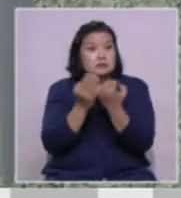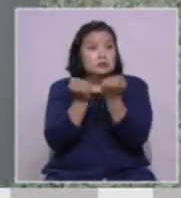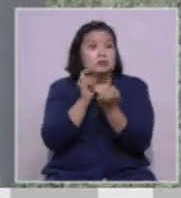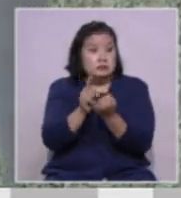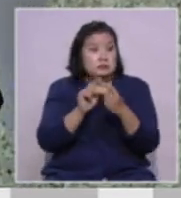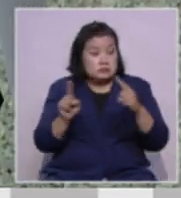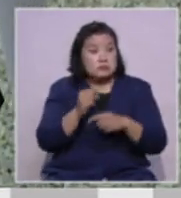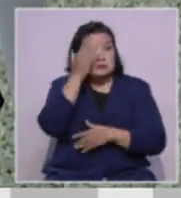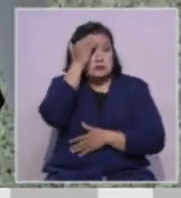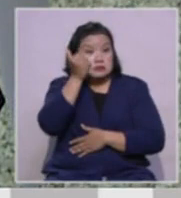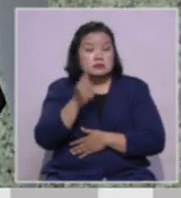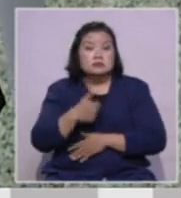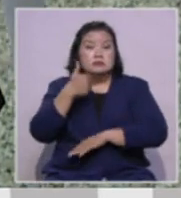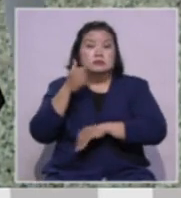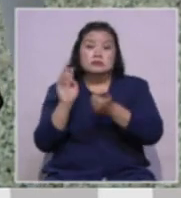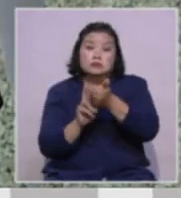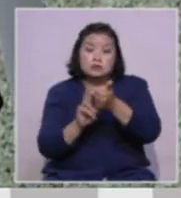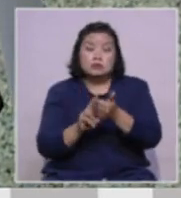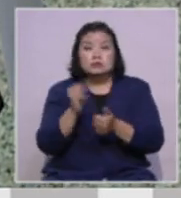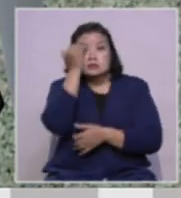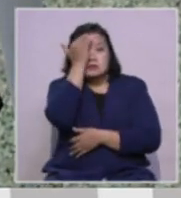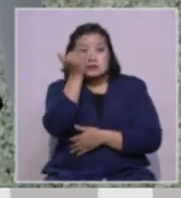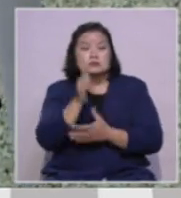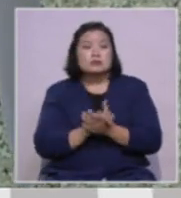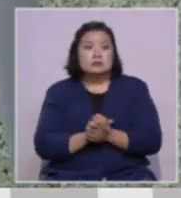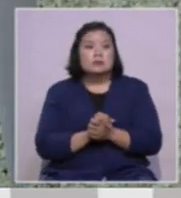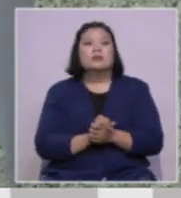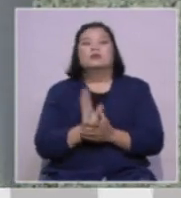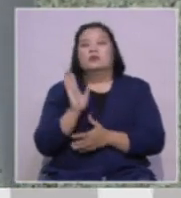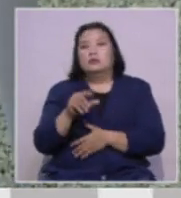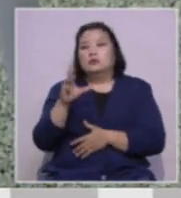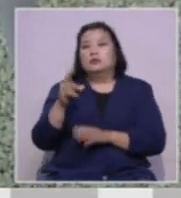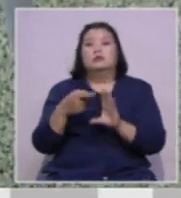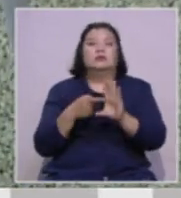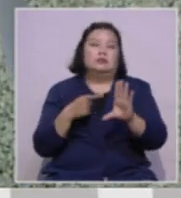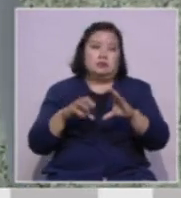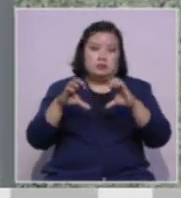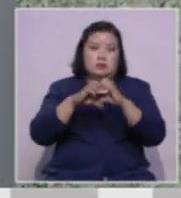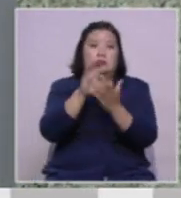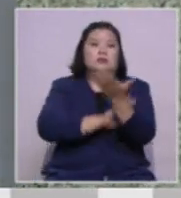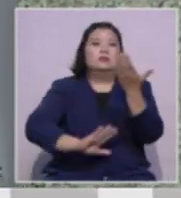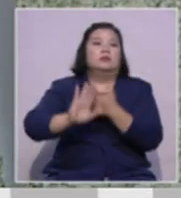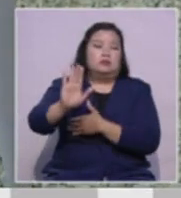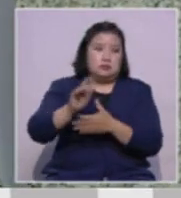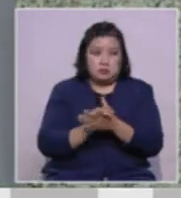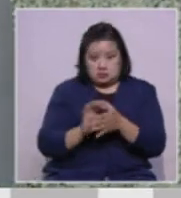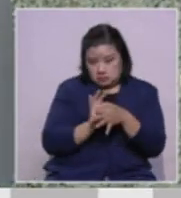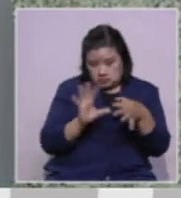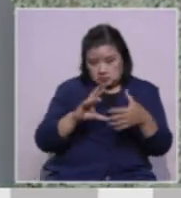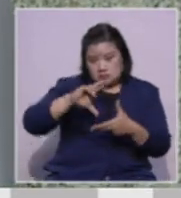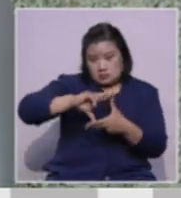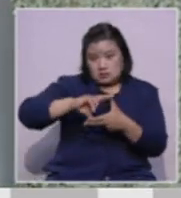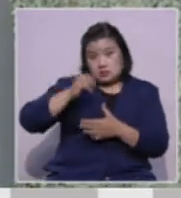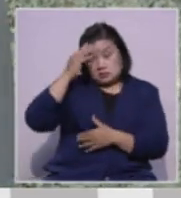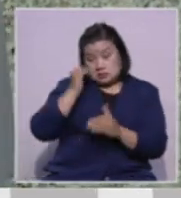งคนละพรรค ค ุณชาดาภูมิใจไทย นะครับ เพราะฉะนั้นอาจจะเป็นปัญหาว่าคุณชาดาอยู่ภูมิใจไทยเลยไม่ได้มาตรฐานพลังประชารัฐหรือเปล่